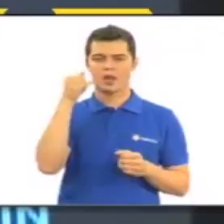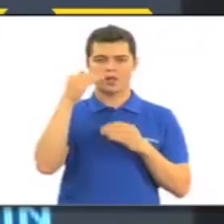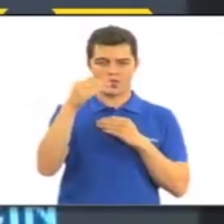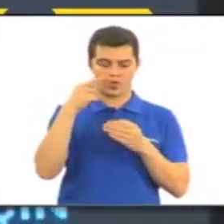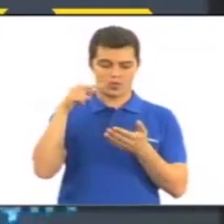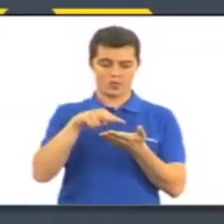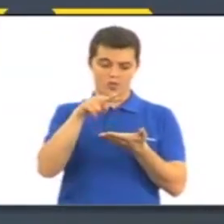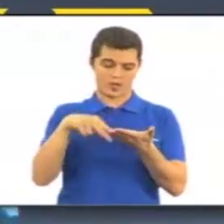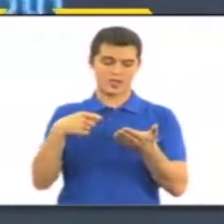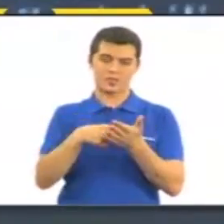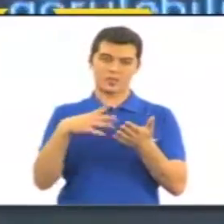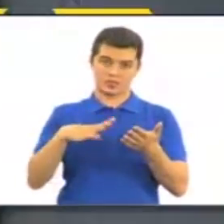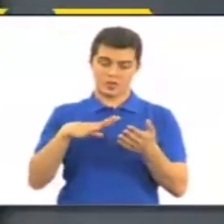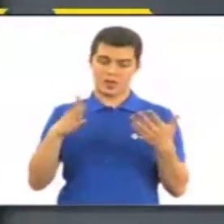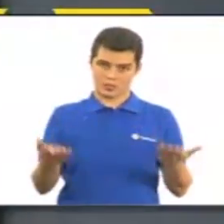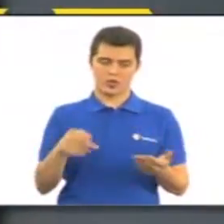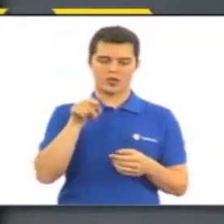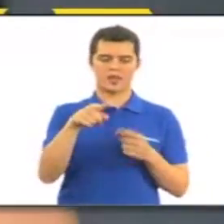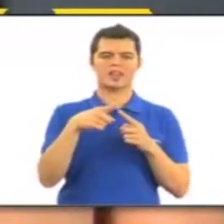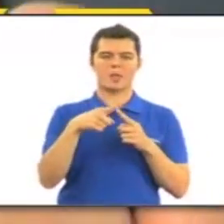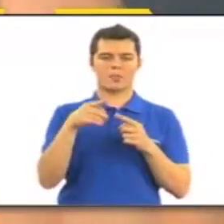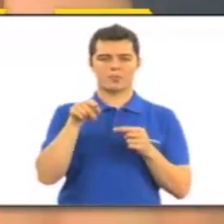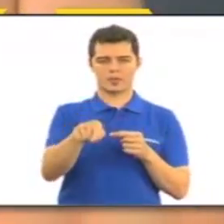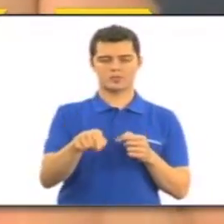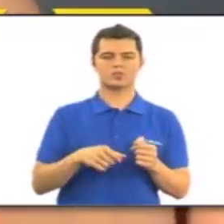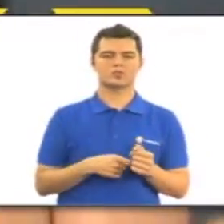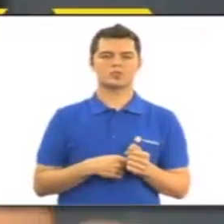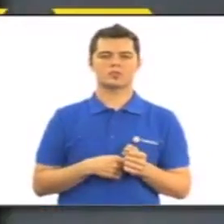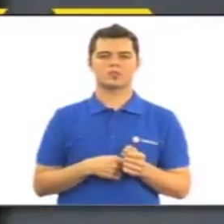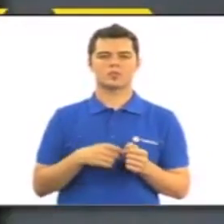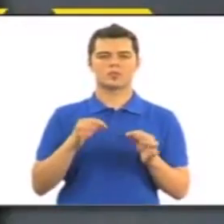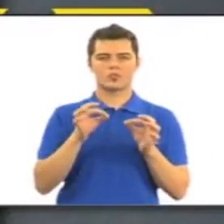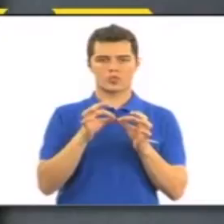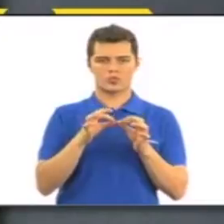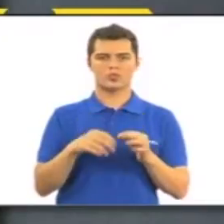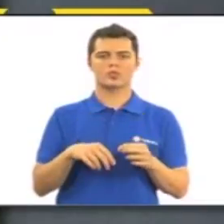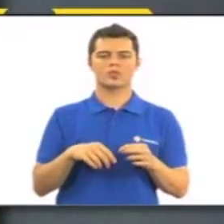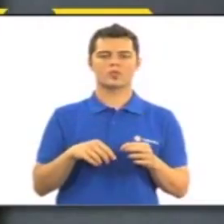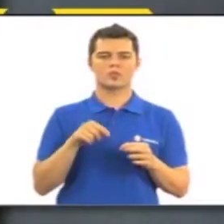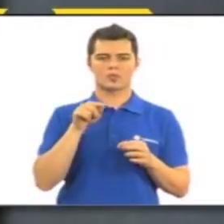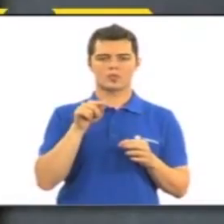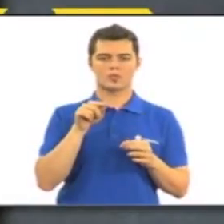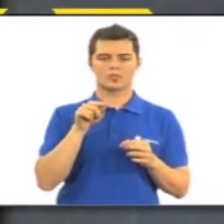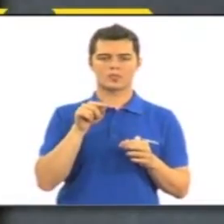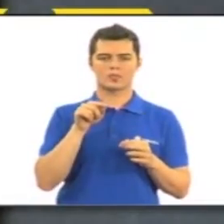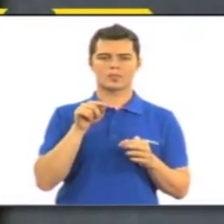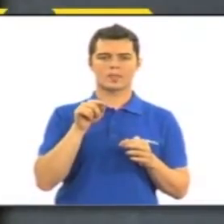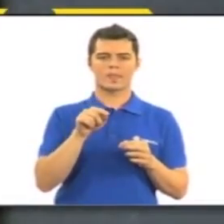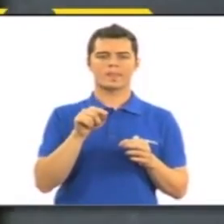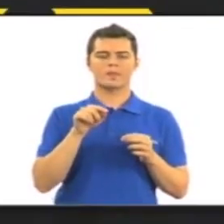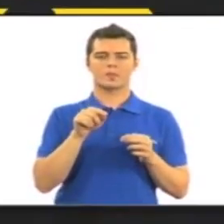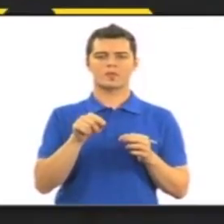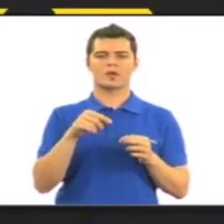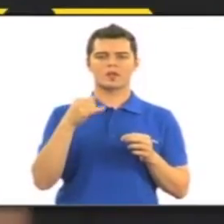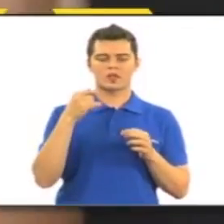olmasını istiyorsak tamama dokunuyoruz. Bluetooth yazısına dokunduğumuzda karşımıza kablosuz ağları aratabileceğimiz bir menü